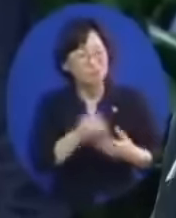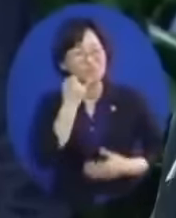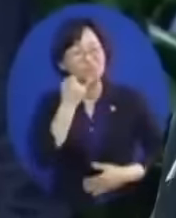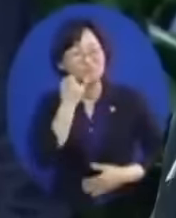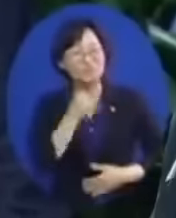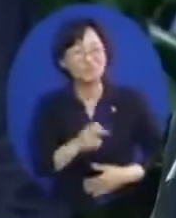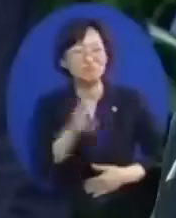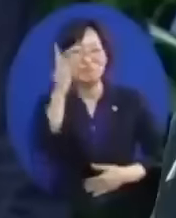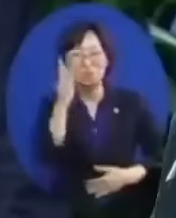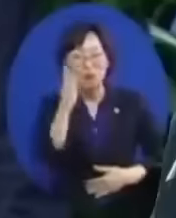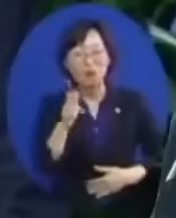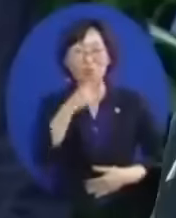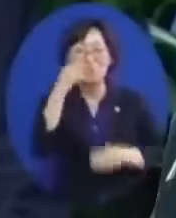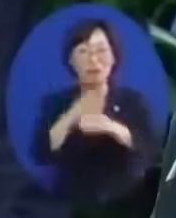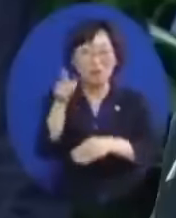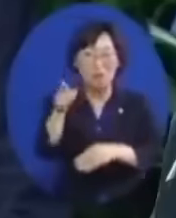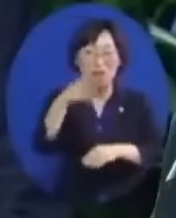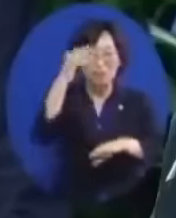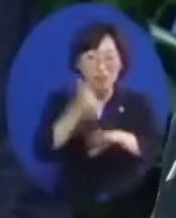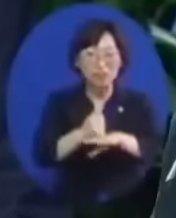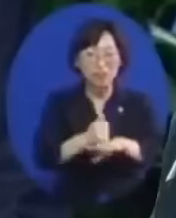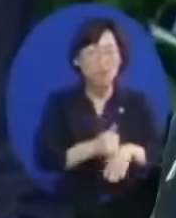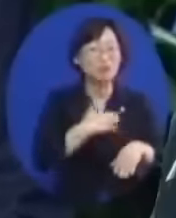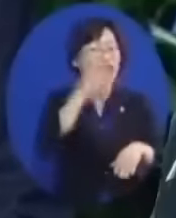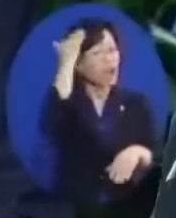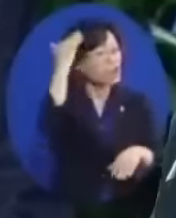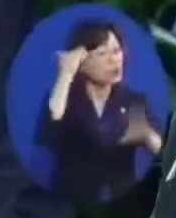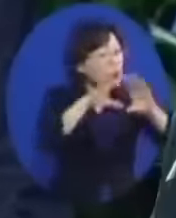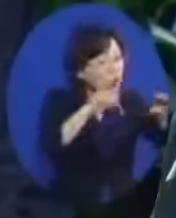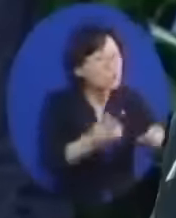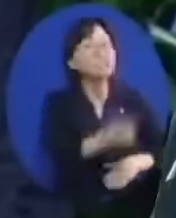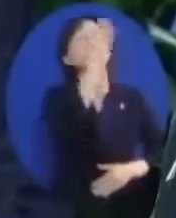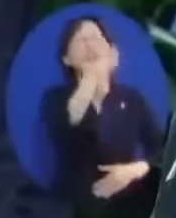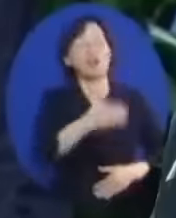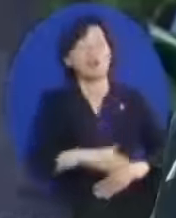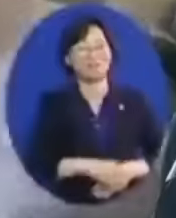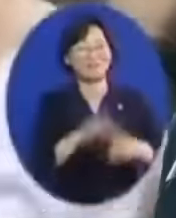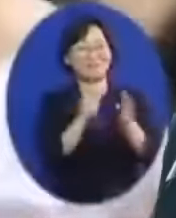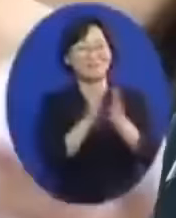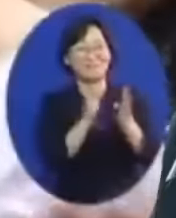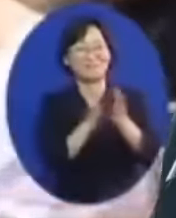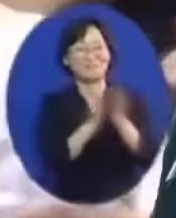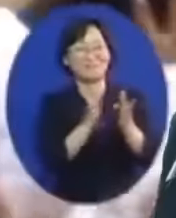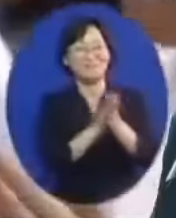협박하고 공갈해도 나중에 이기는 것은 온유한 우리 대한민국이 이깁니다.